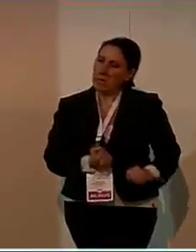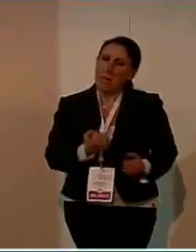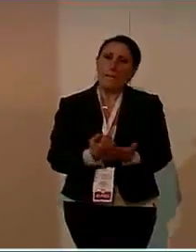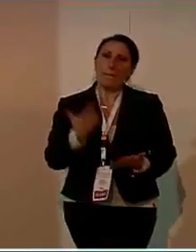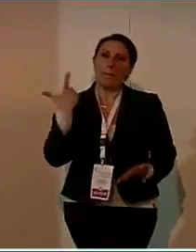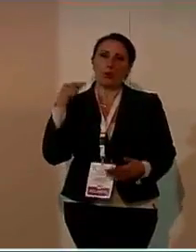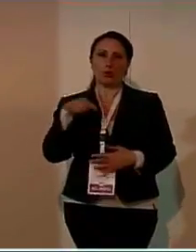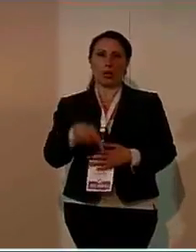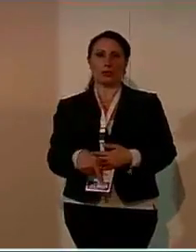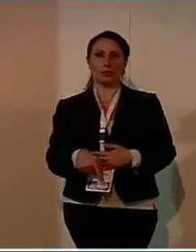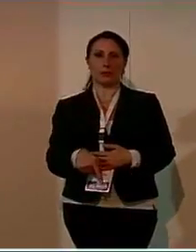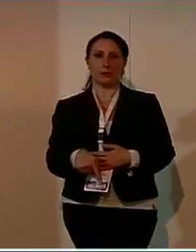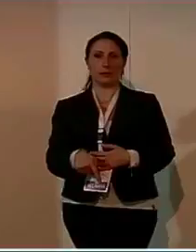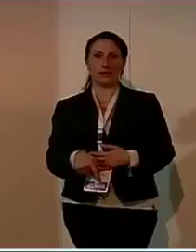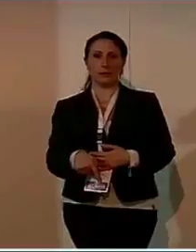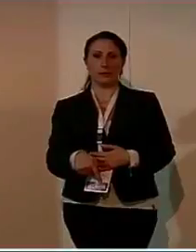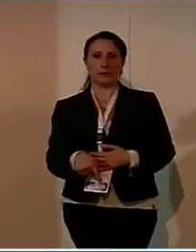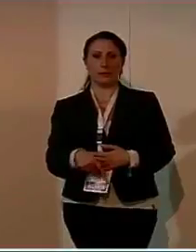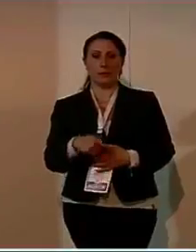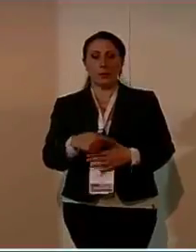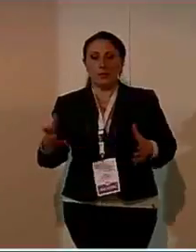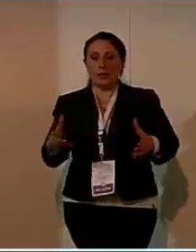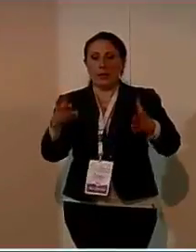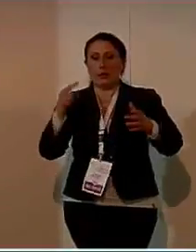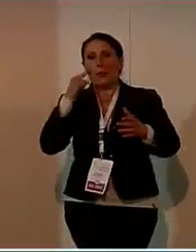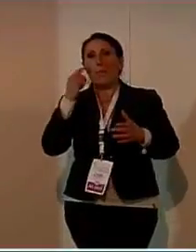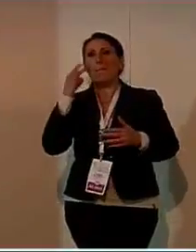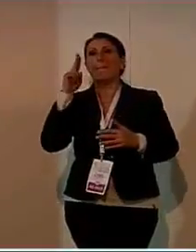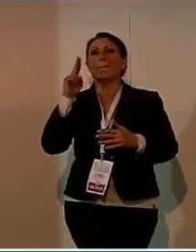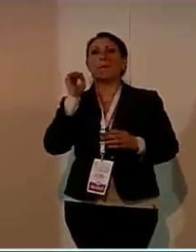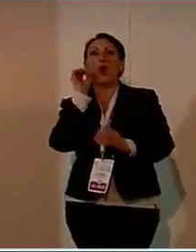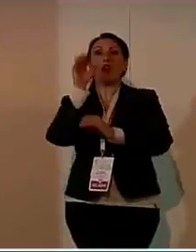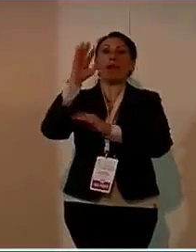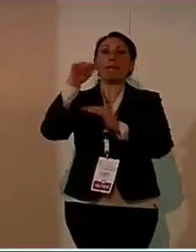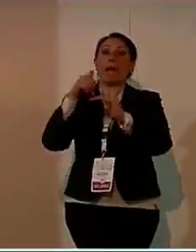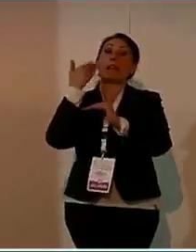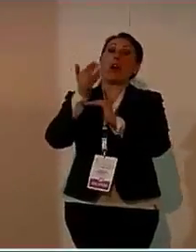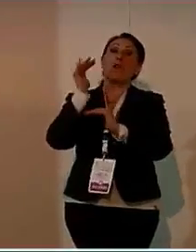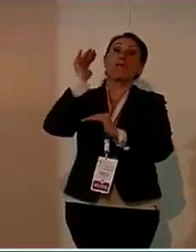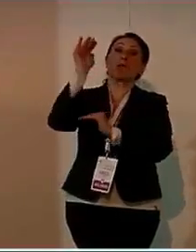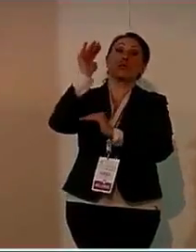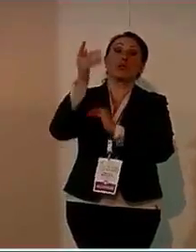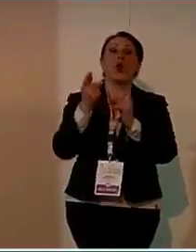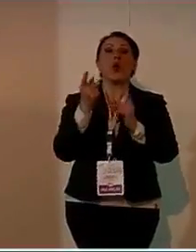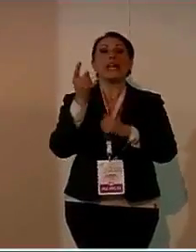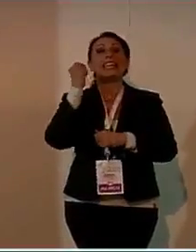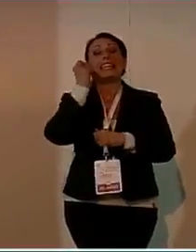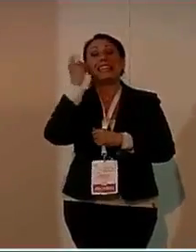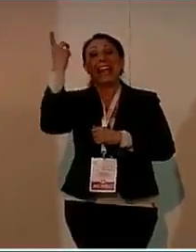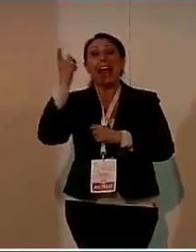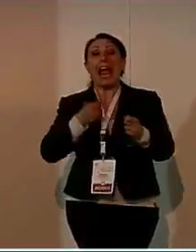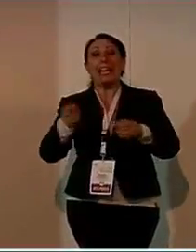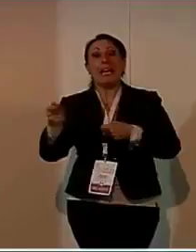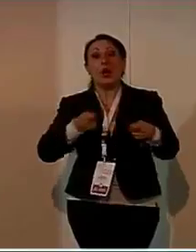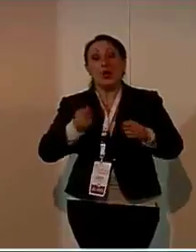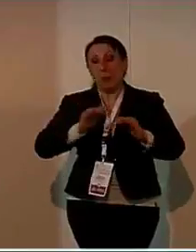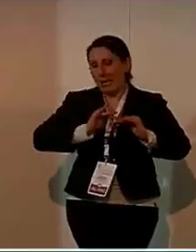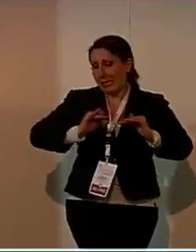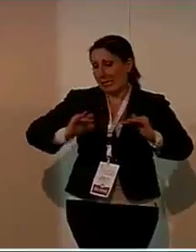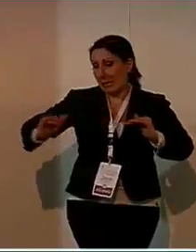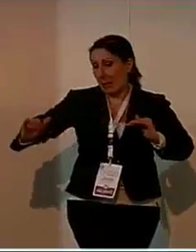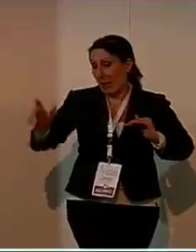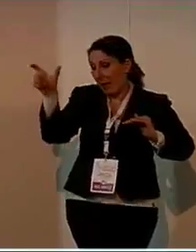del moderno e l'ha proiettata su tutto il resto dell'europa era l'idea che l'economia non poteva mai separarsi